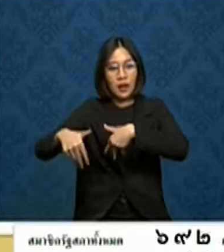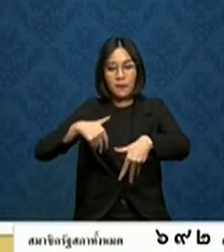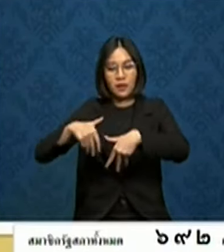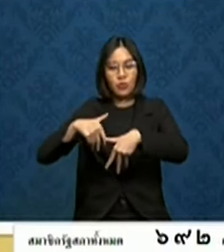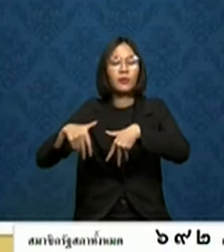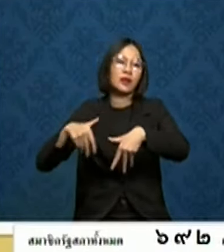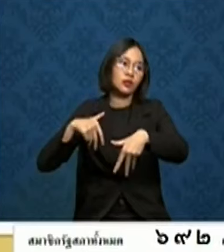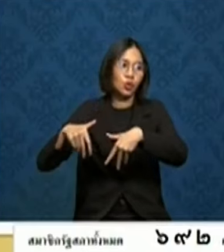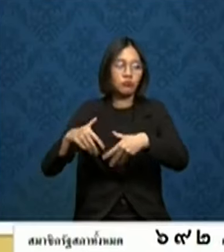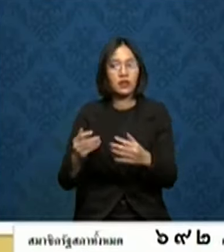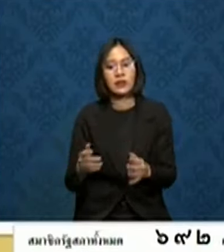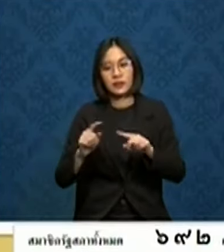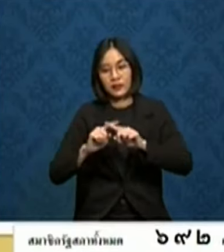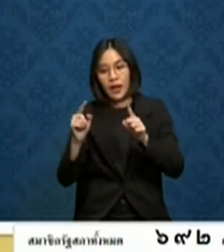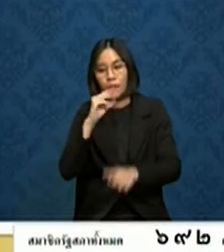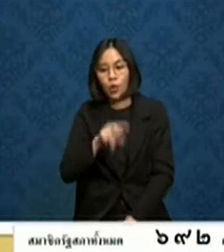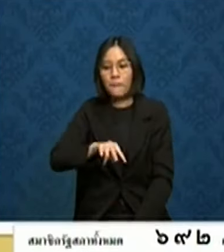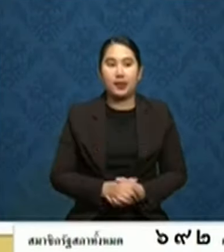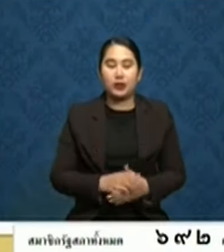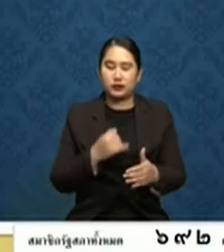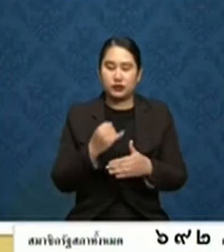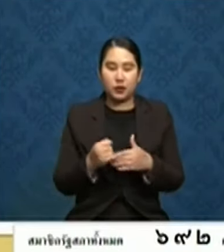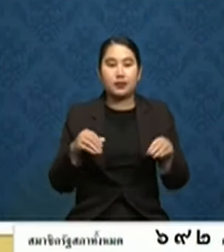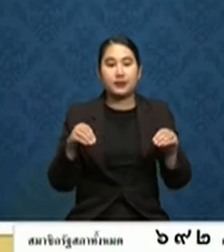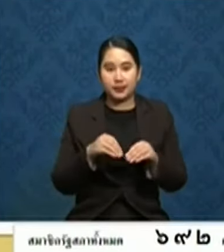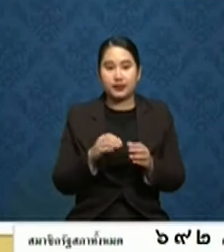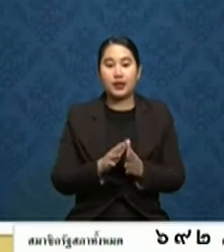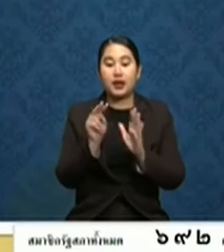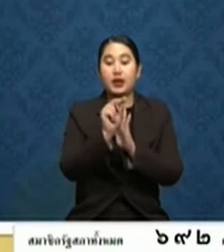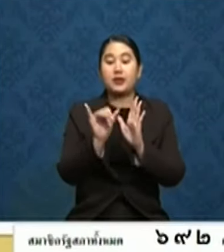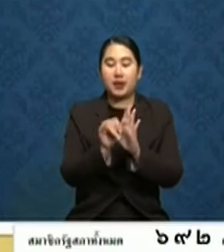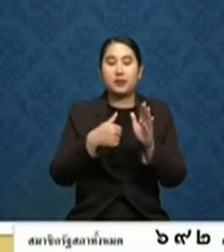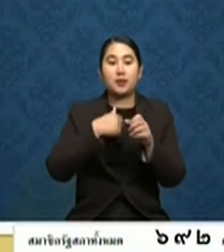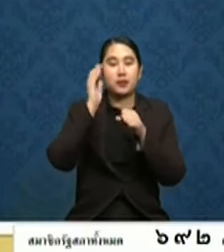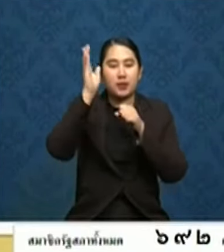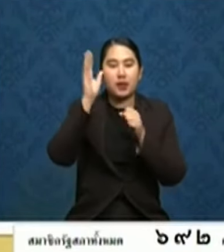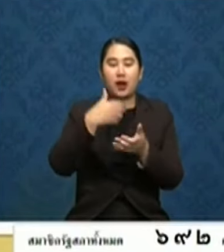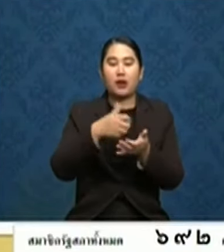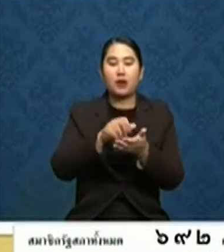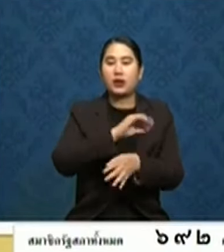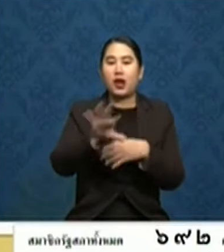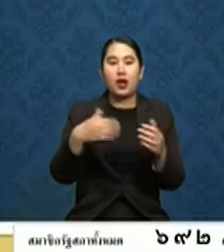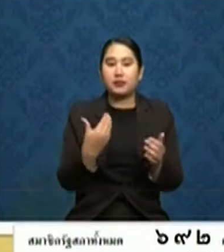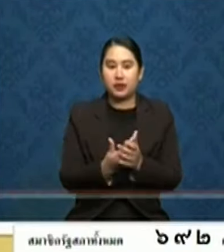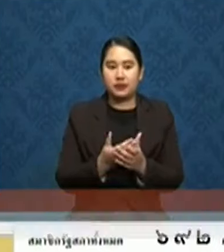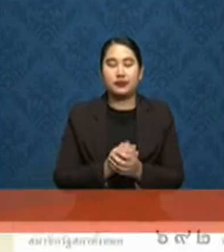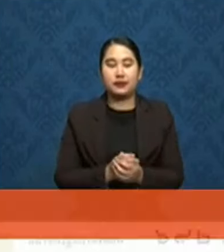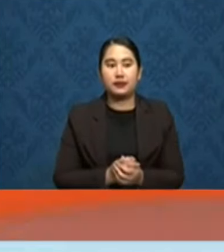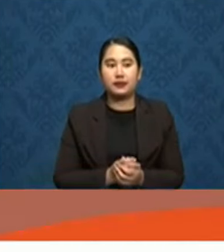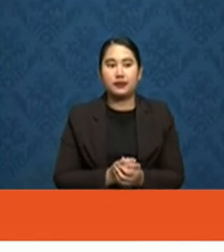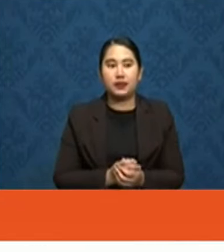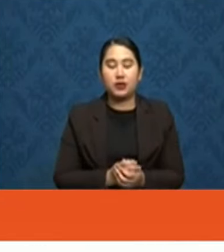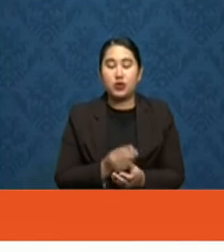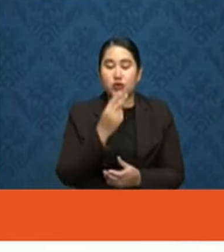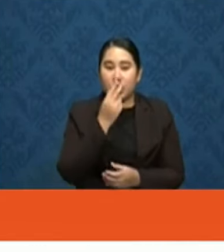าบังหน้าแล้วสับปรับกลับไปกลับมาน โยบายที่ผมพูดมาต่างๆนานาทั้งหมดนี้ไม่